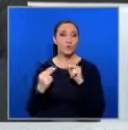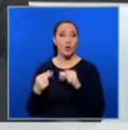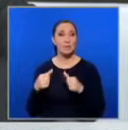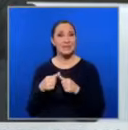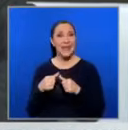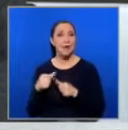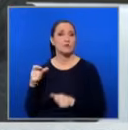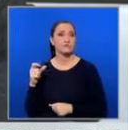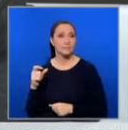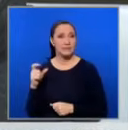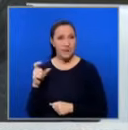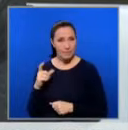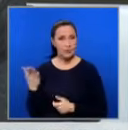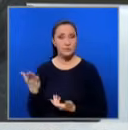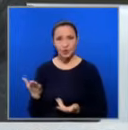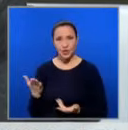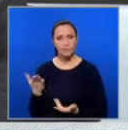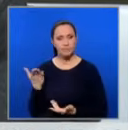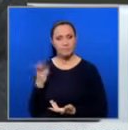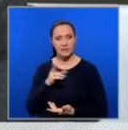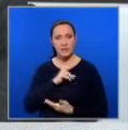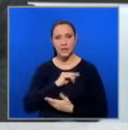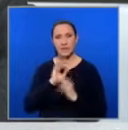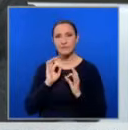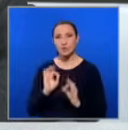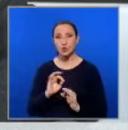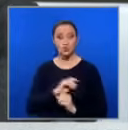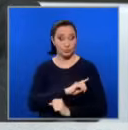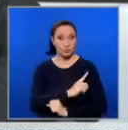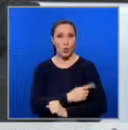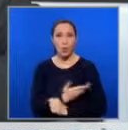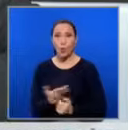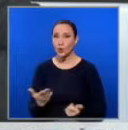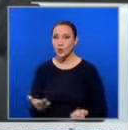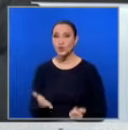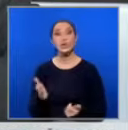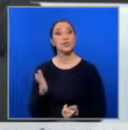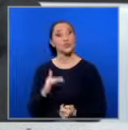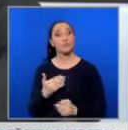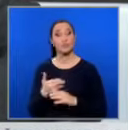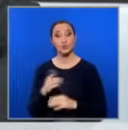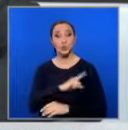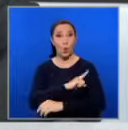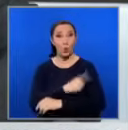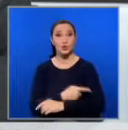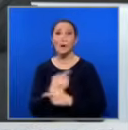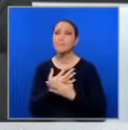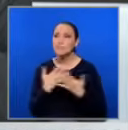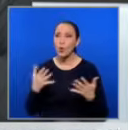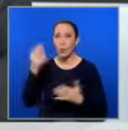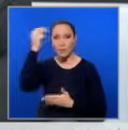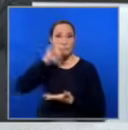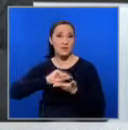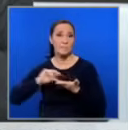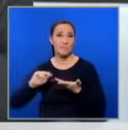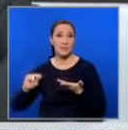Лейла Слимани, че тази награда всъщност окуражи и ще окуражава много български писатели, надявам